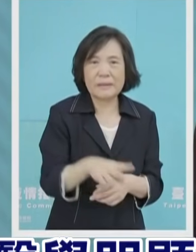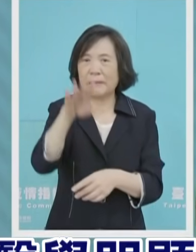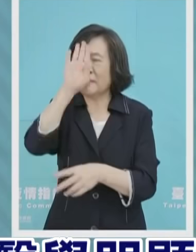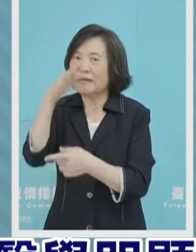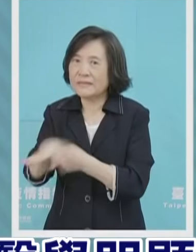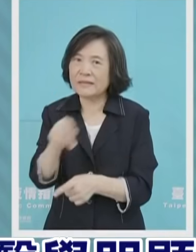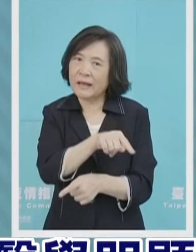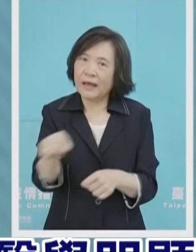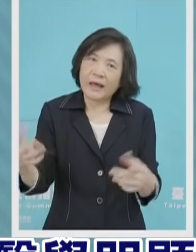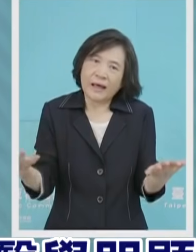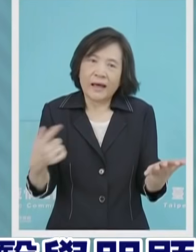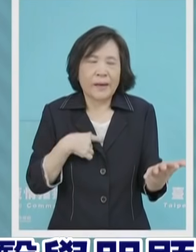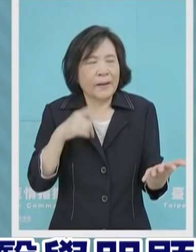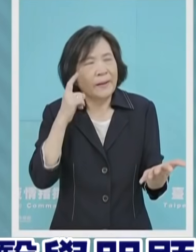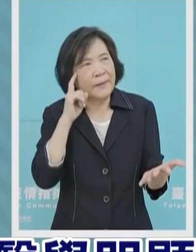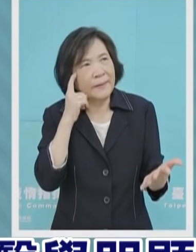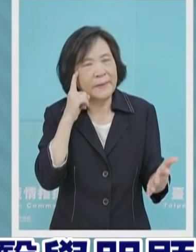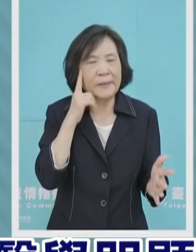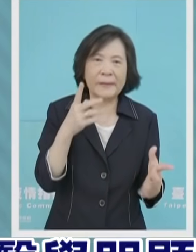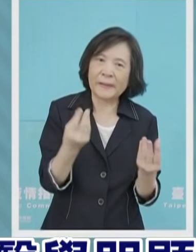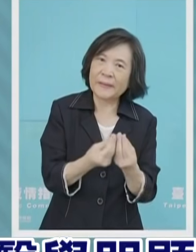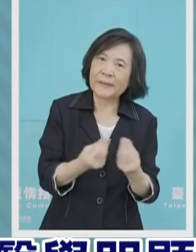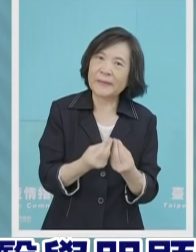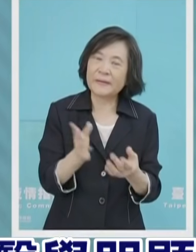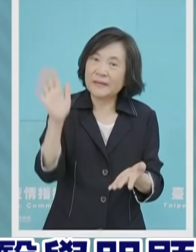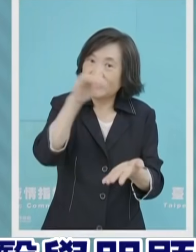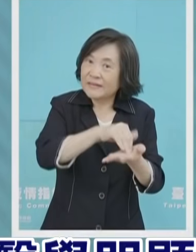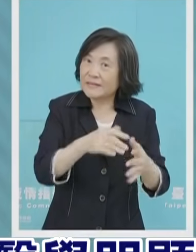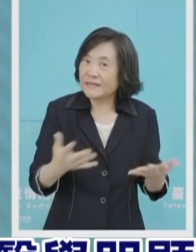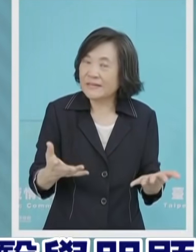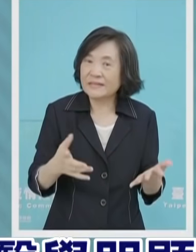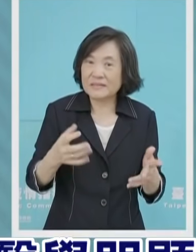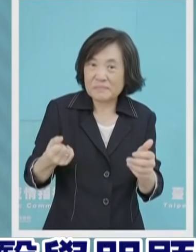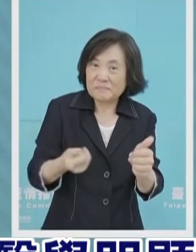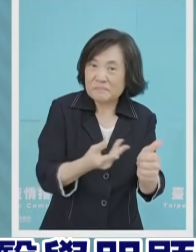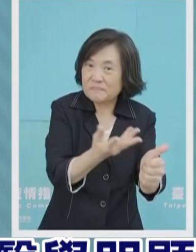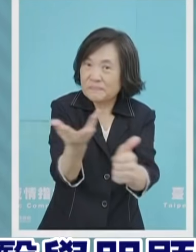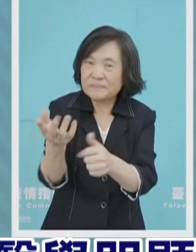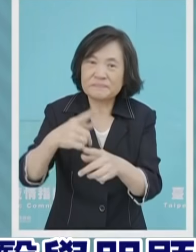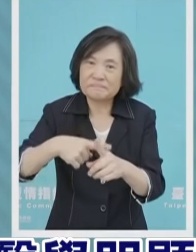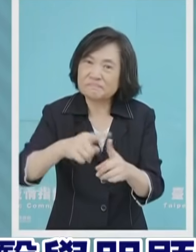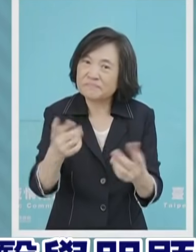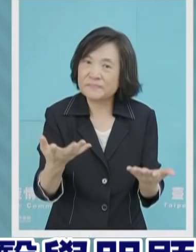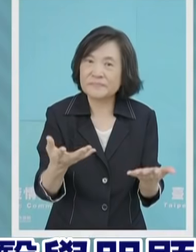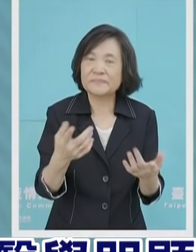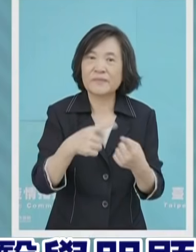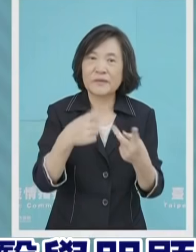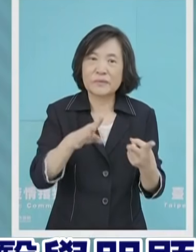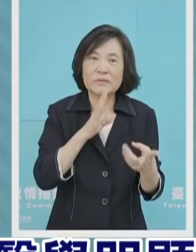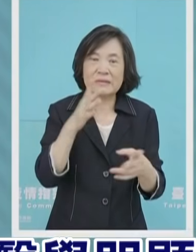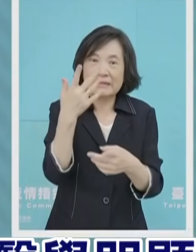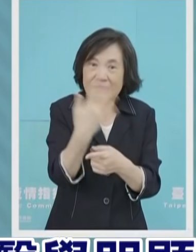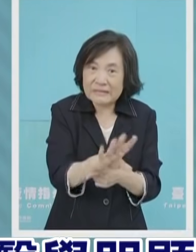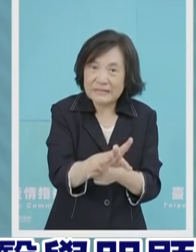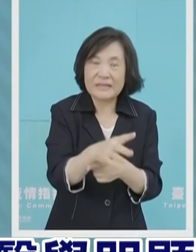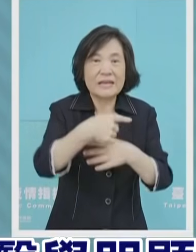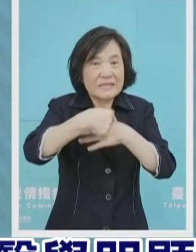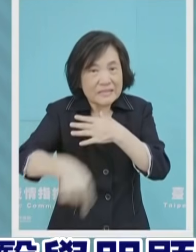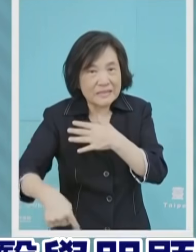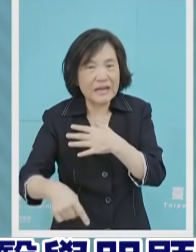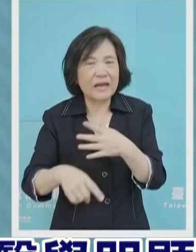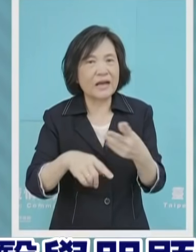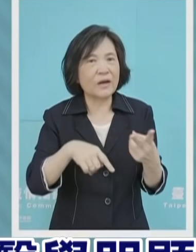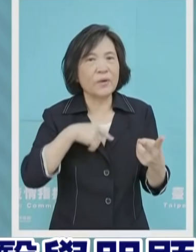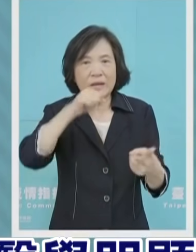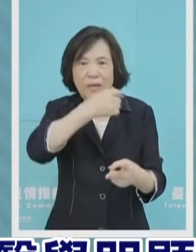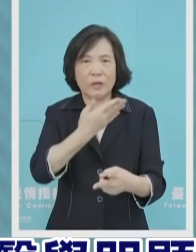所以慢慢我们要去思考说，到底什么样的感染程度，或者什么样的伤亡程度，是我们